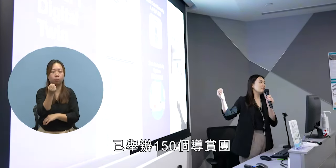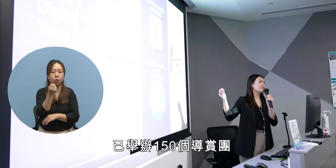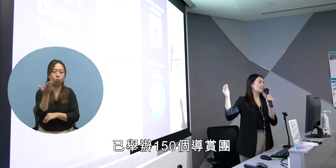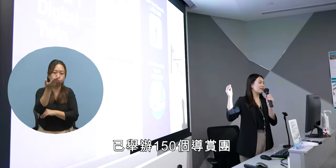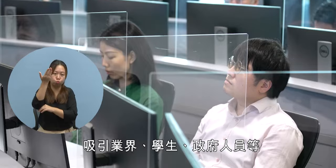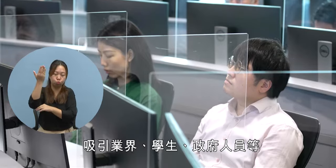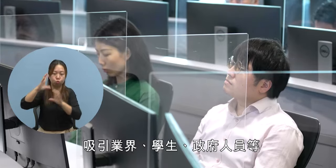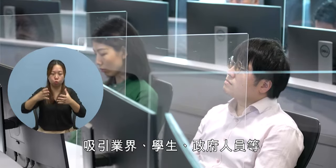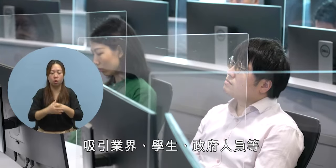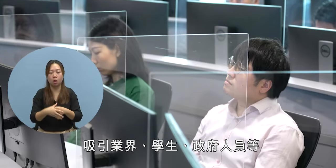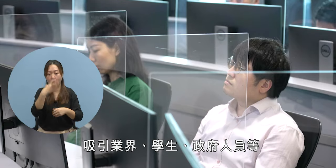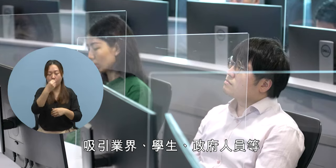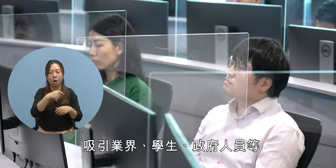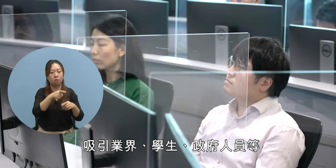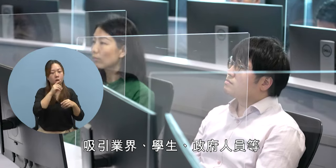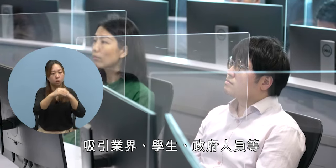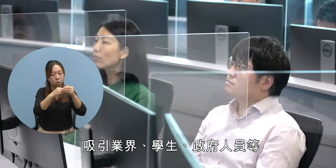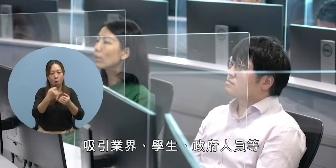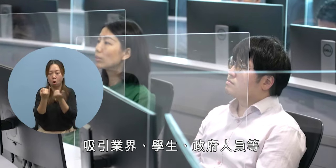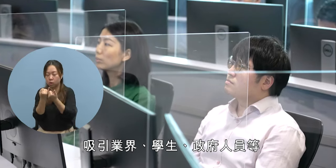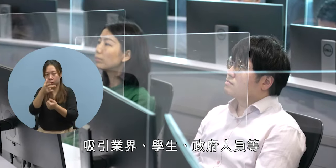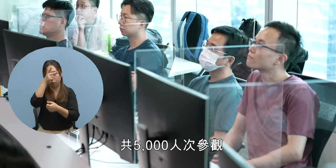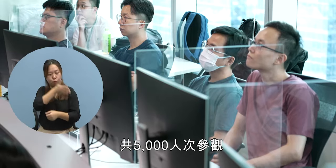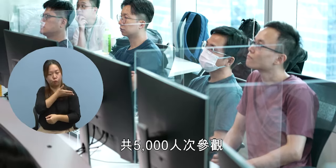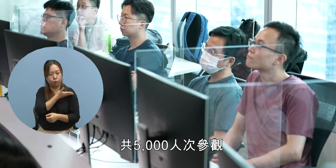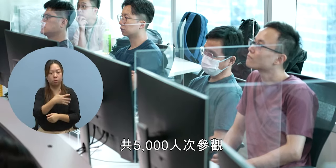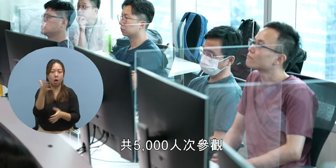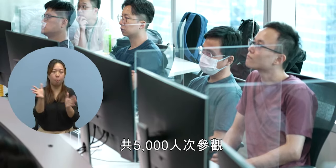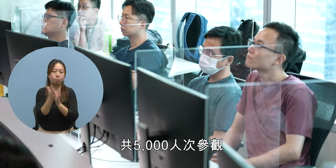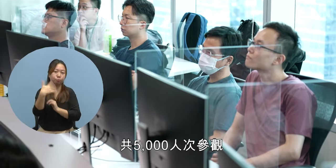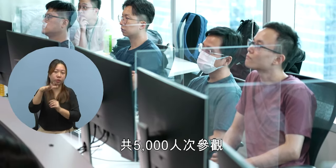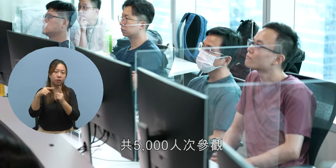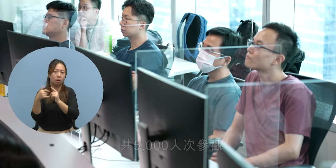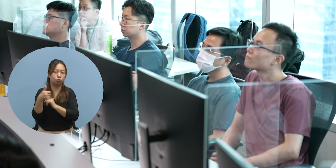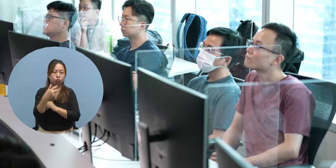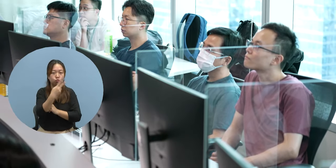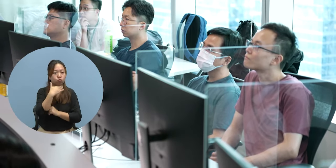赏团，吸引业界、学生、政府人员等共5000人次参观。